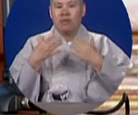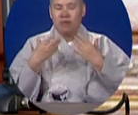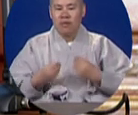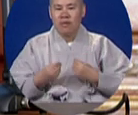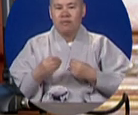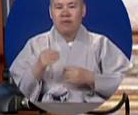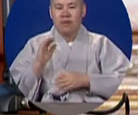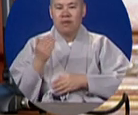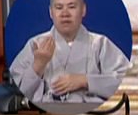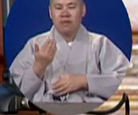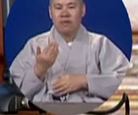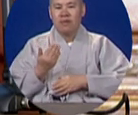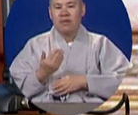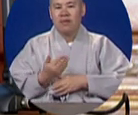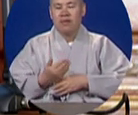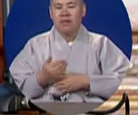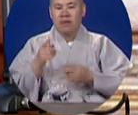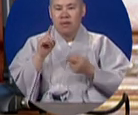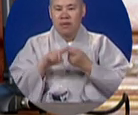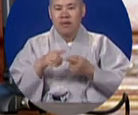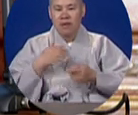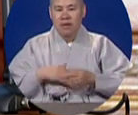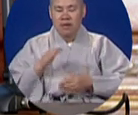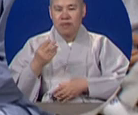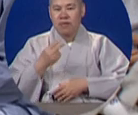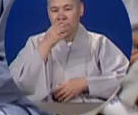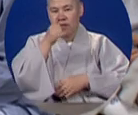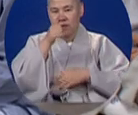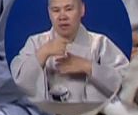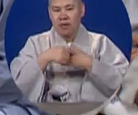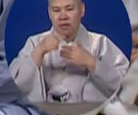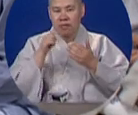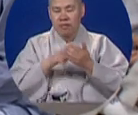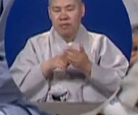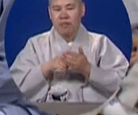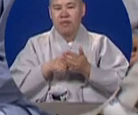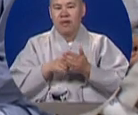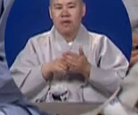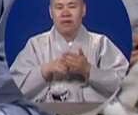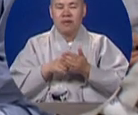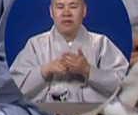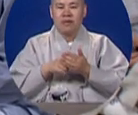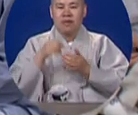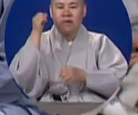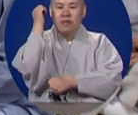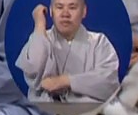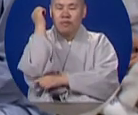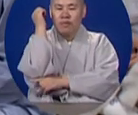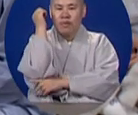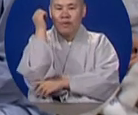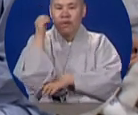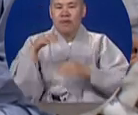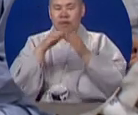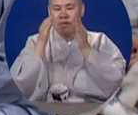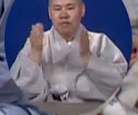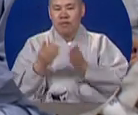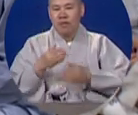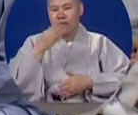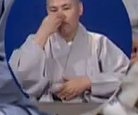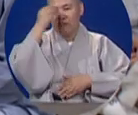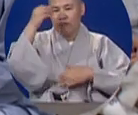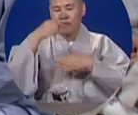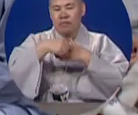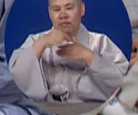그걸 알아야 돼요 중생심이라는 거 이거 자체가 전부 아집에서 나오는 거기